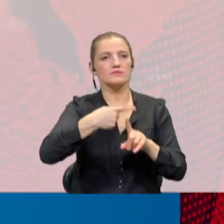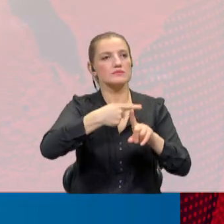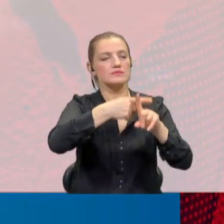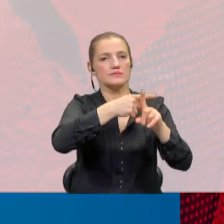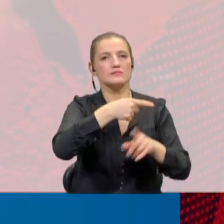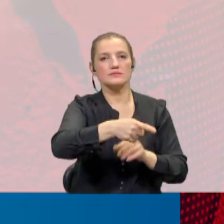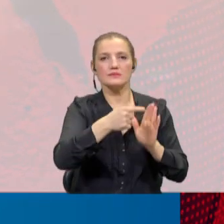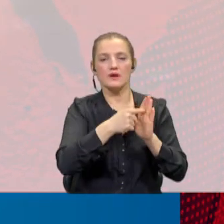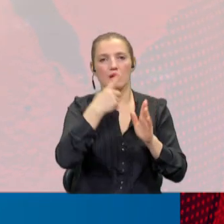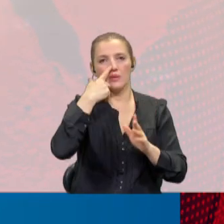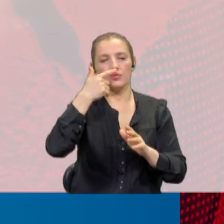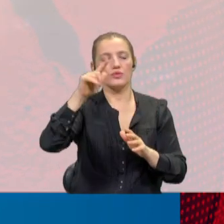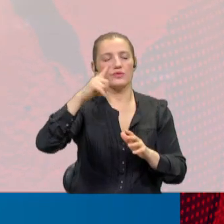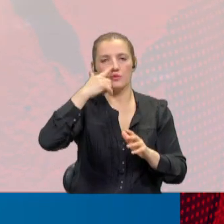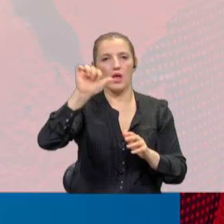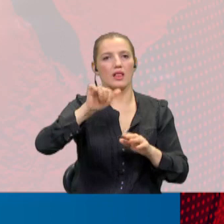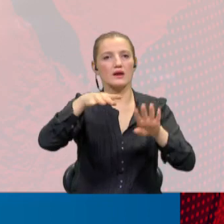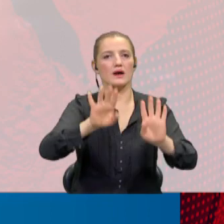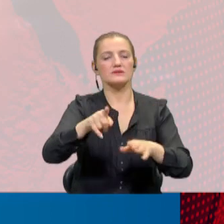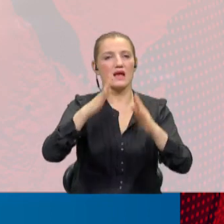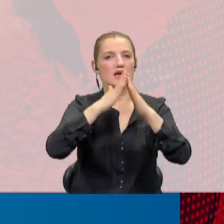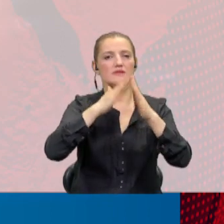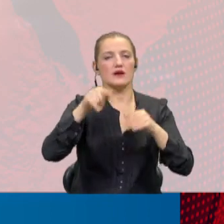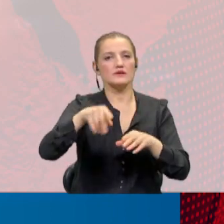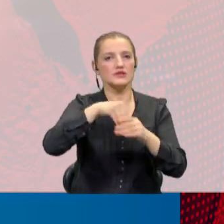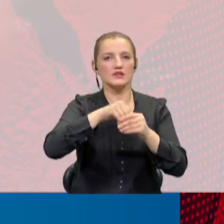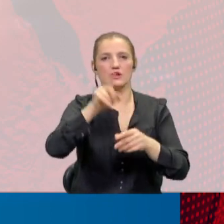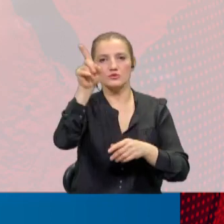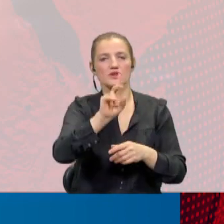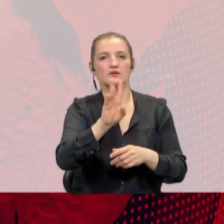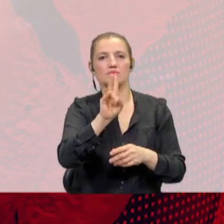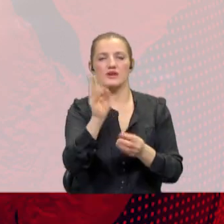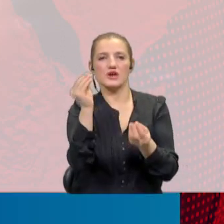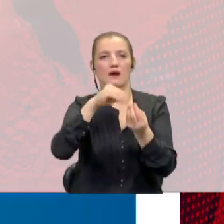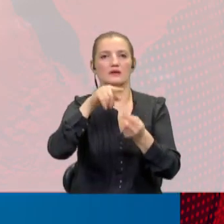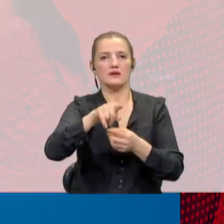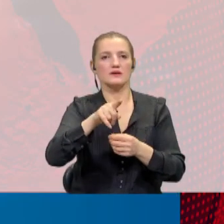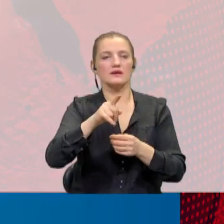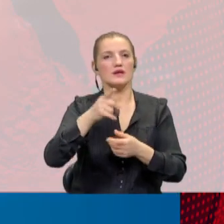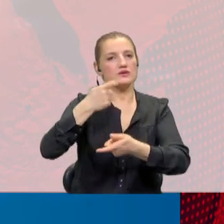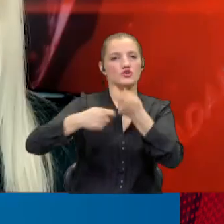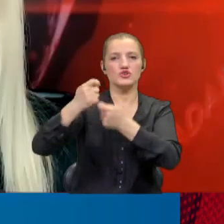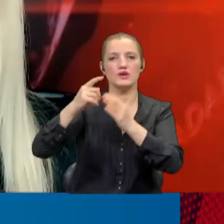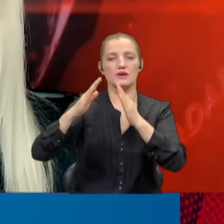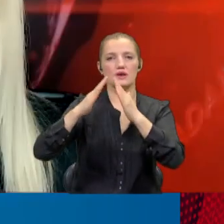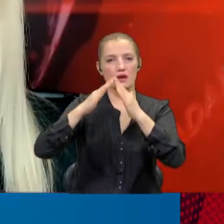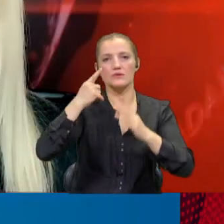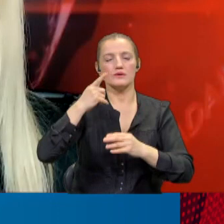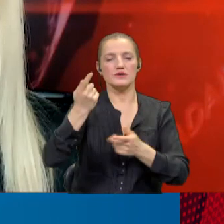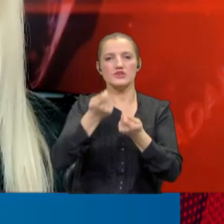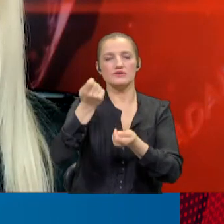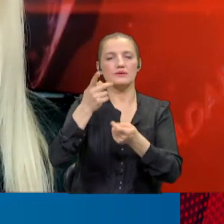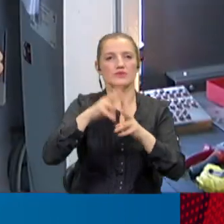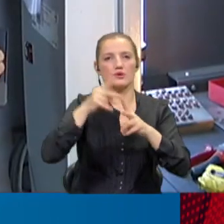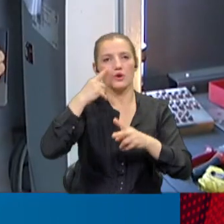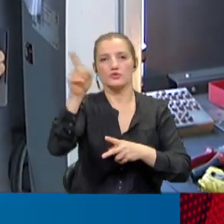kalemlerden birisi de doğalgaz evlerde yüzde yirmi beş bu doğalgaz fiyatı sanayide 100 de 50 artı sanayideki